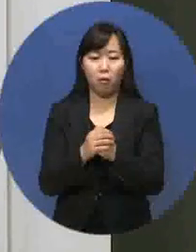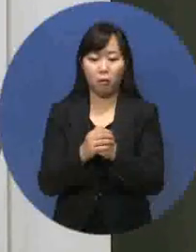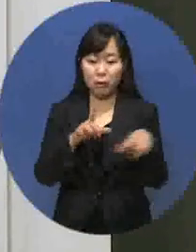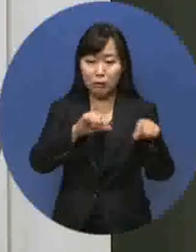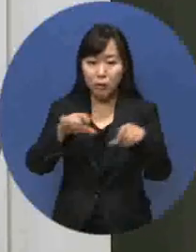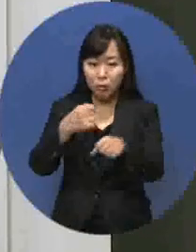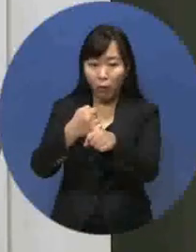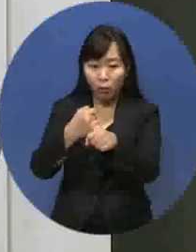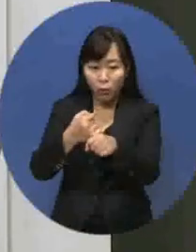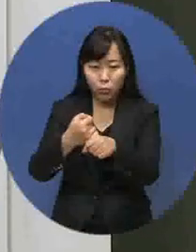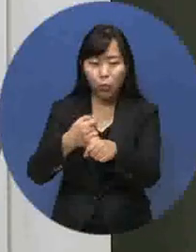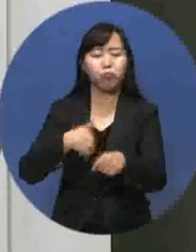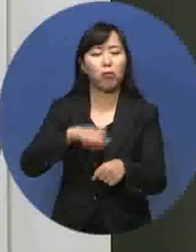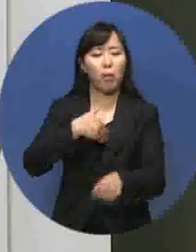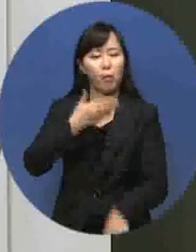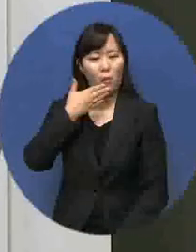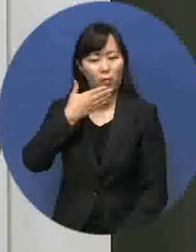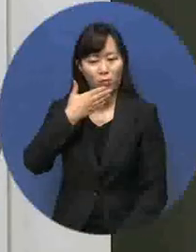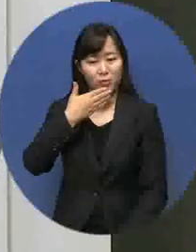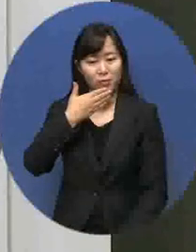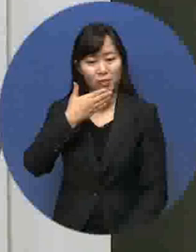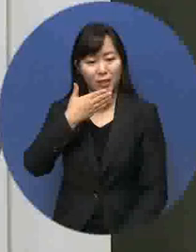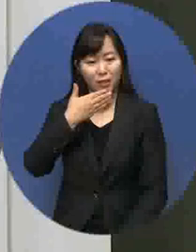하는 이제 그러다가 보면